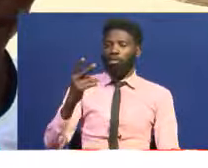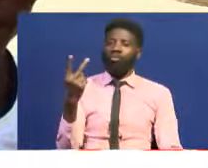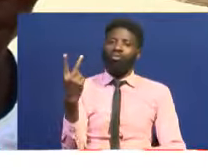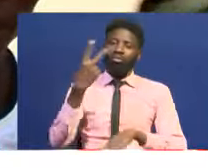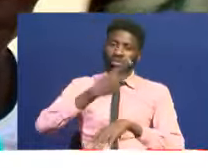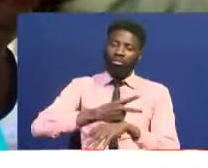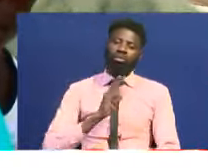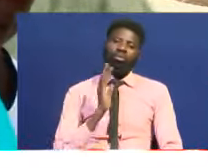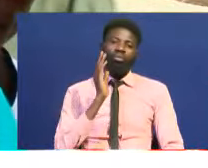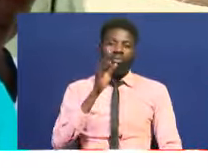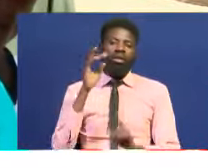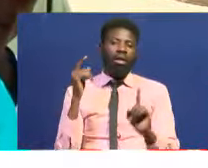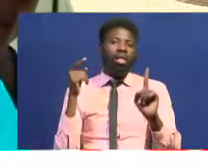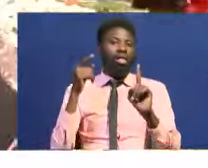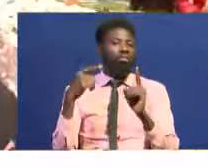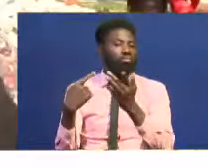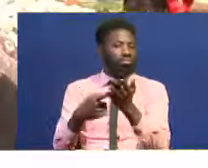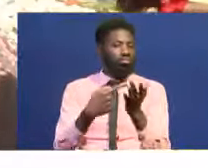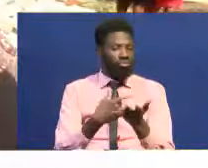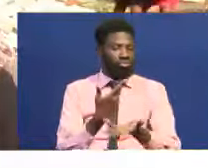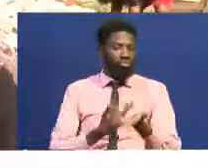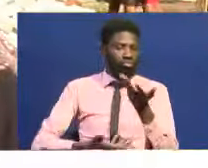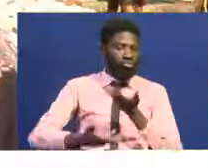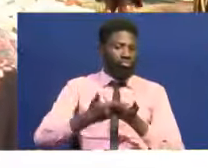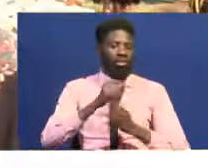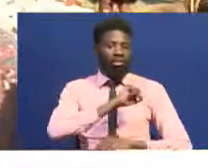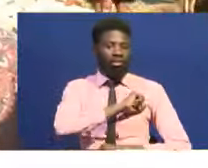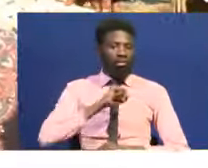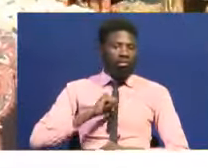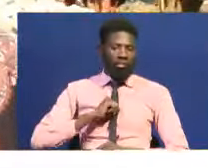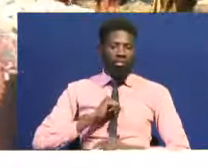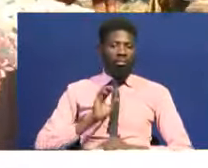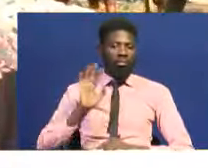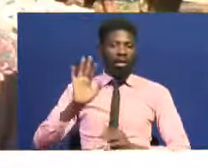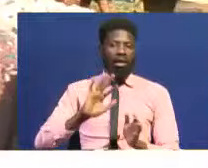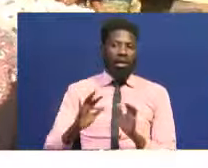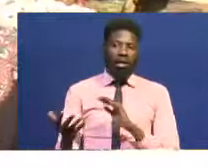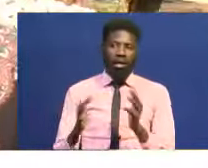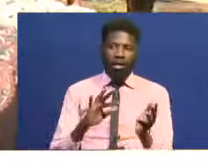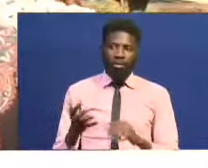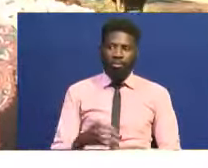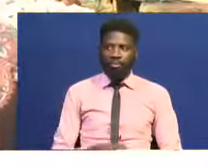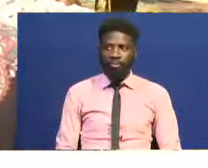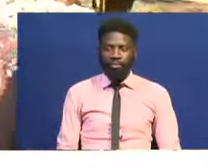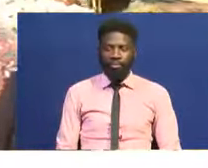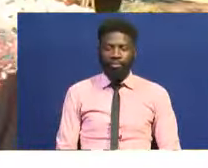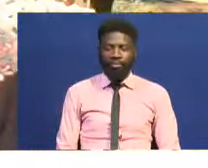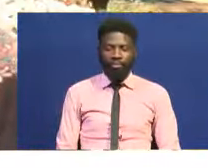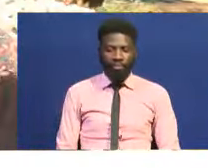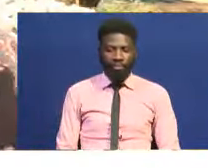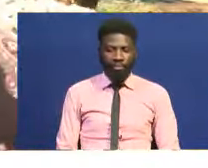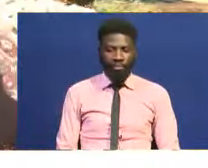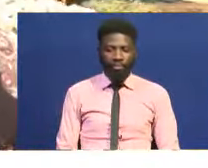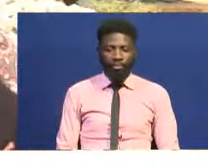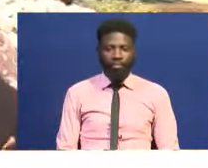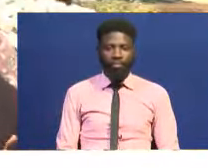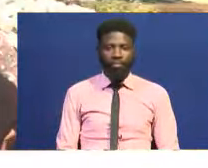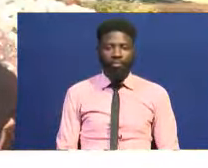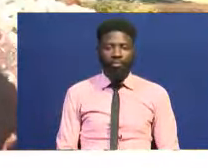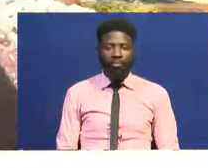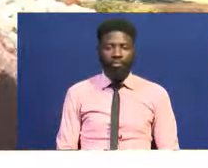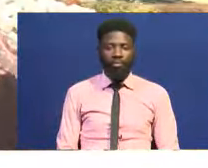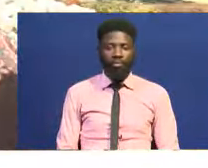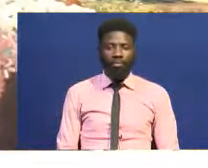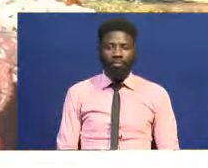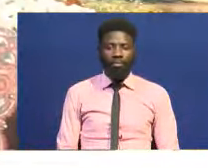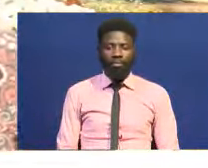kujadiliana mambo yao ya Senate. And check and say that the area they have to do like the way we are